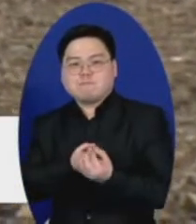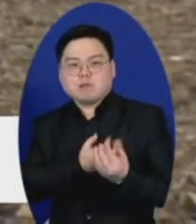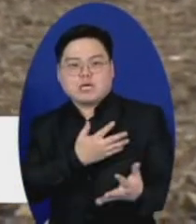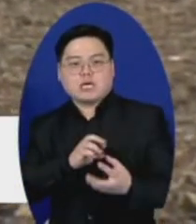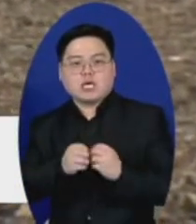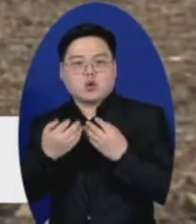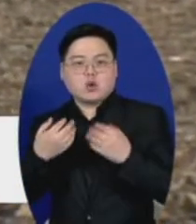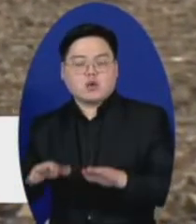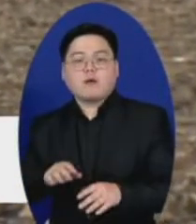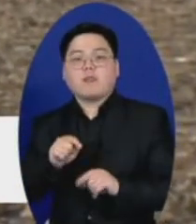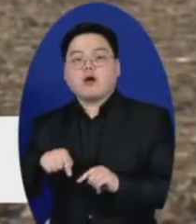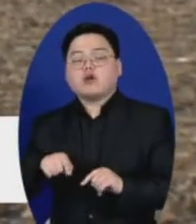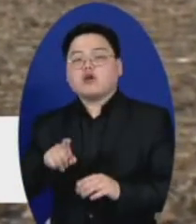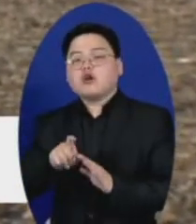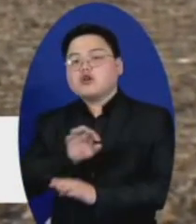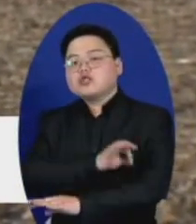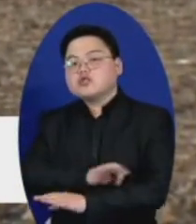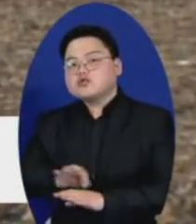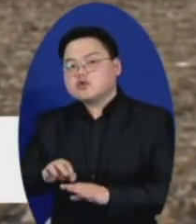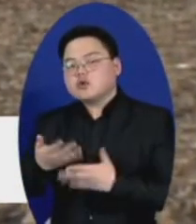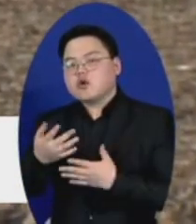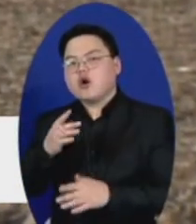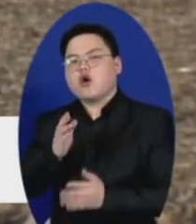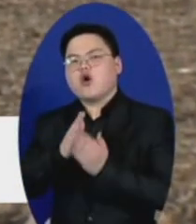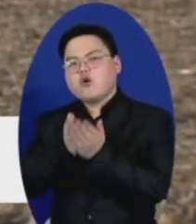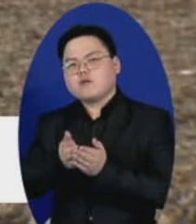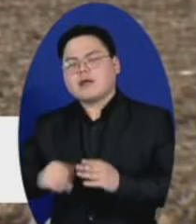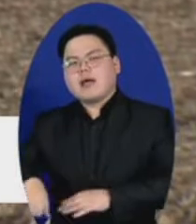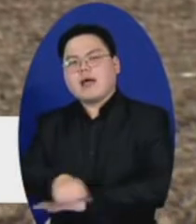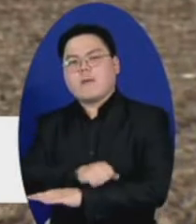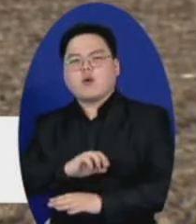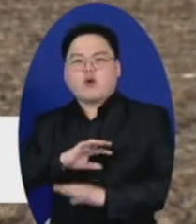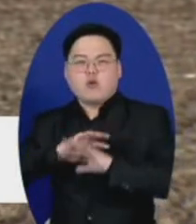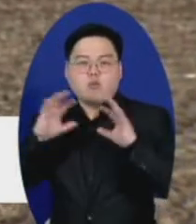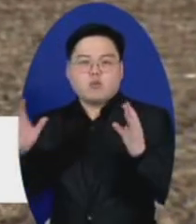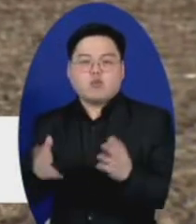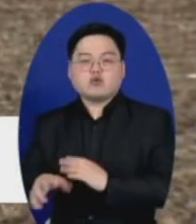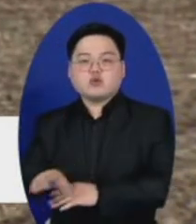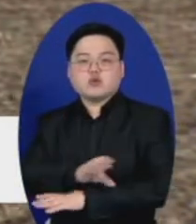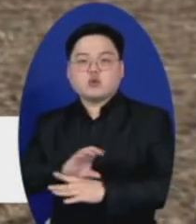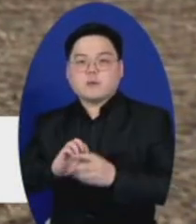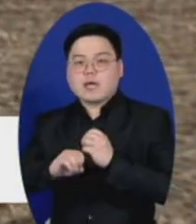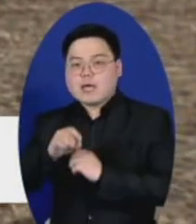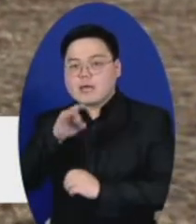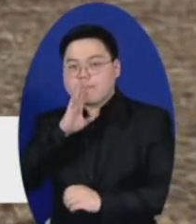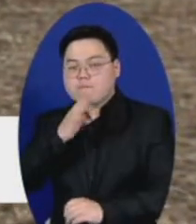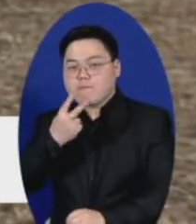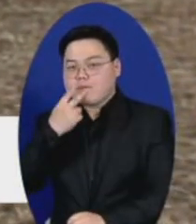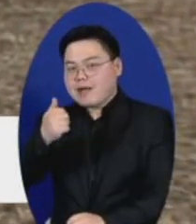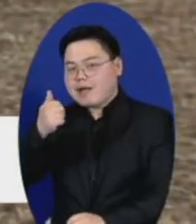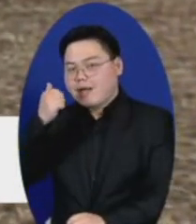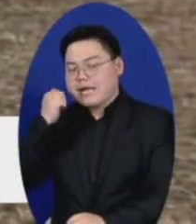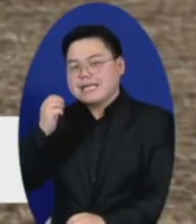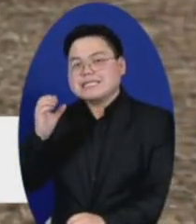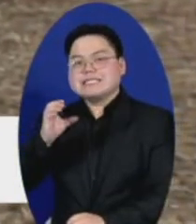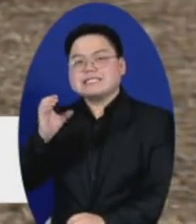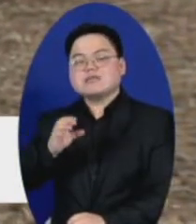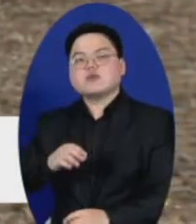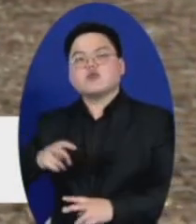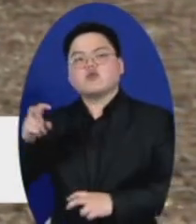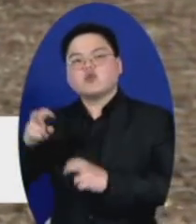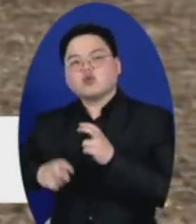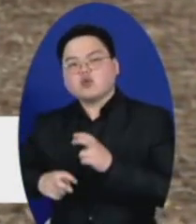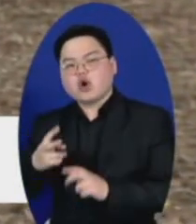жил шинэ хөдөө төсөл Хөвсгөл аймгийн бүх сумдад хэрэгжихээр боллоо. За энэ хүрээнд яг одоо миний ард харагдаж байгаа энэ Сэлэнг үйлдвэрийн 200